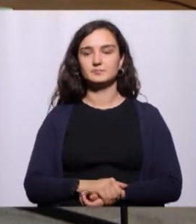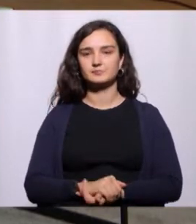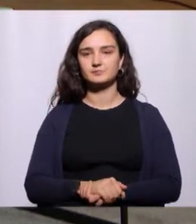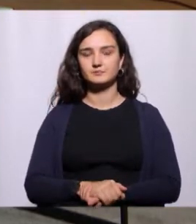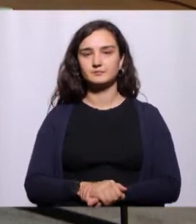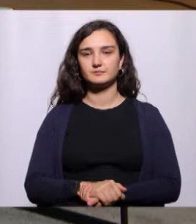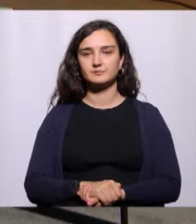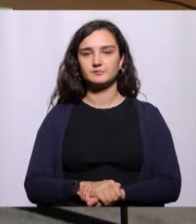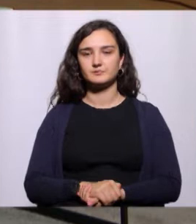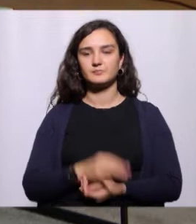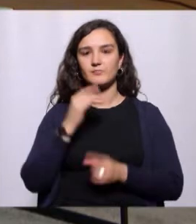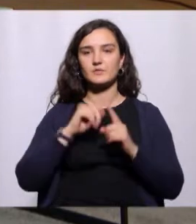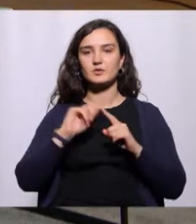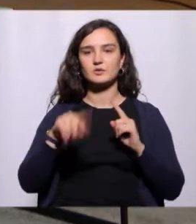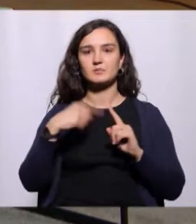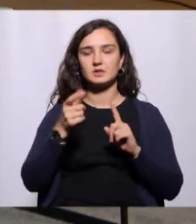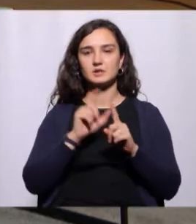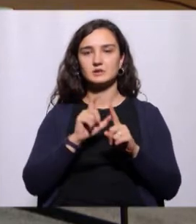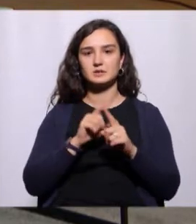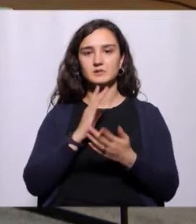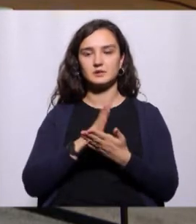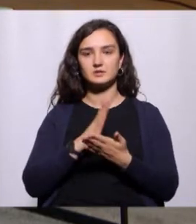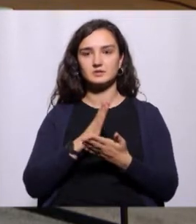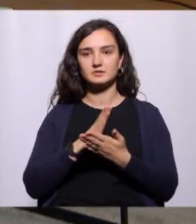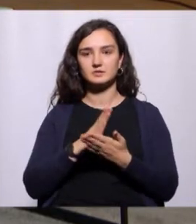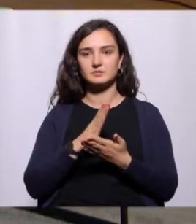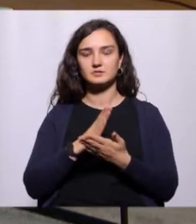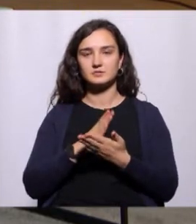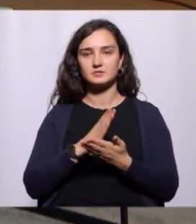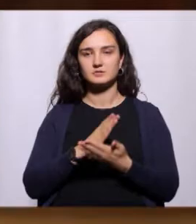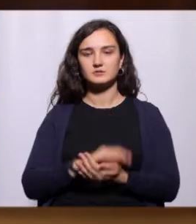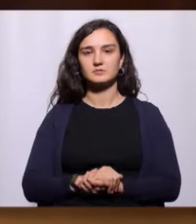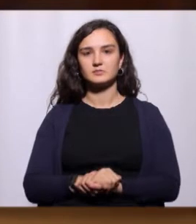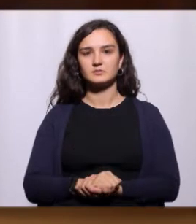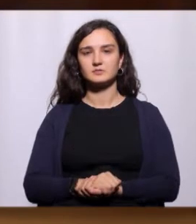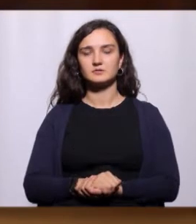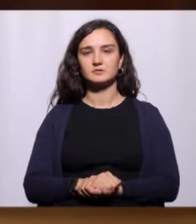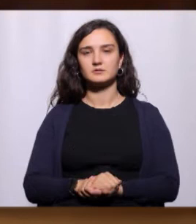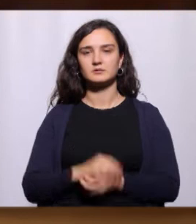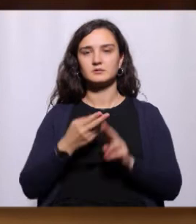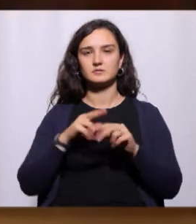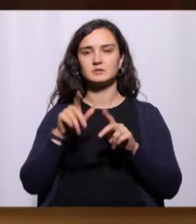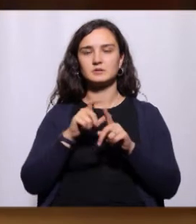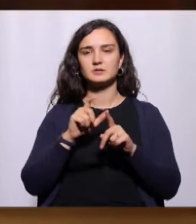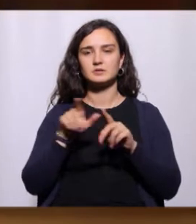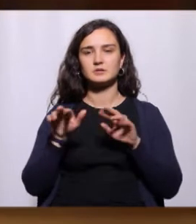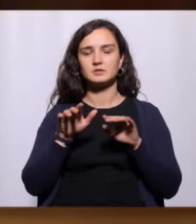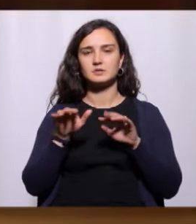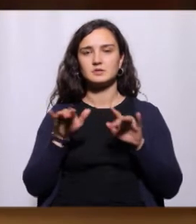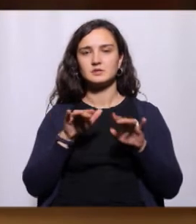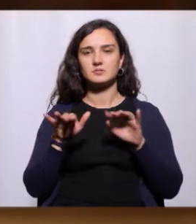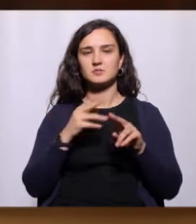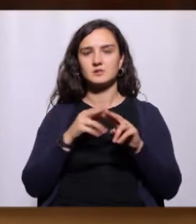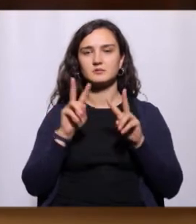ჩამოსვლა. Our next word is layover. Layover is a verb, and in